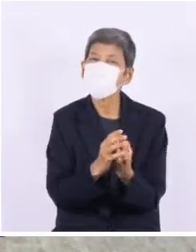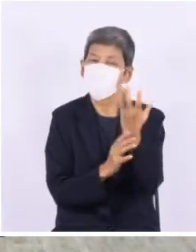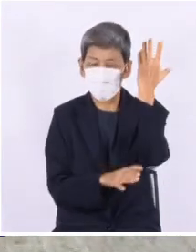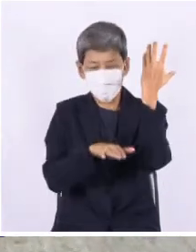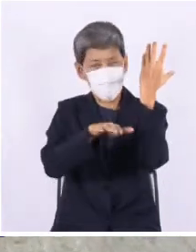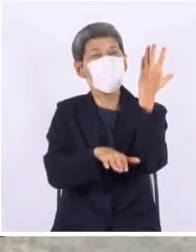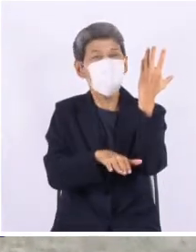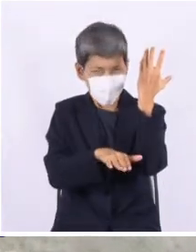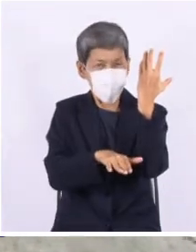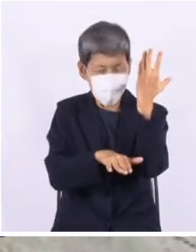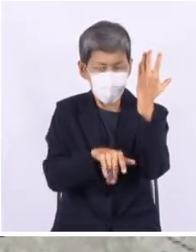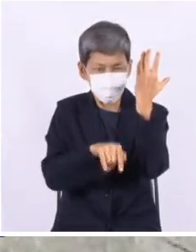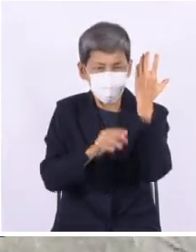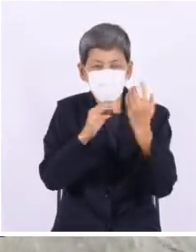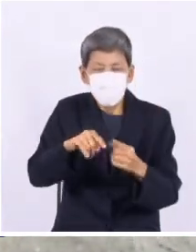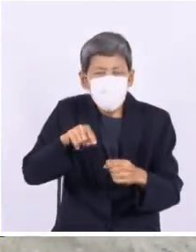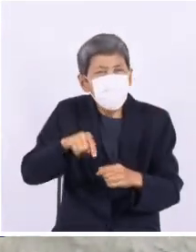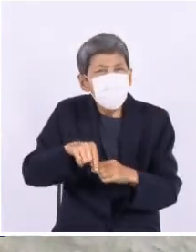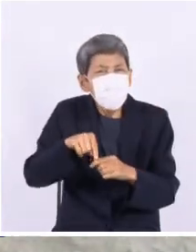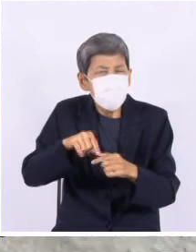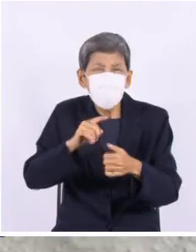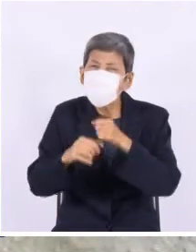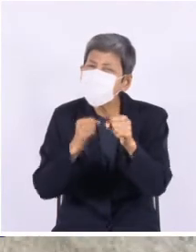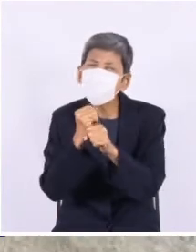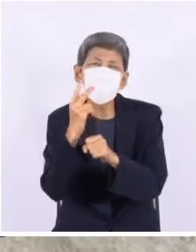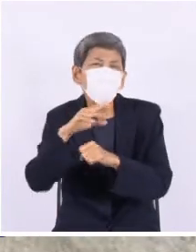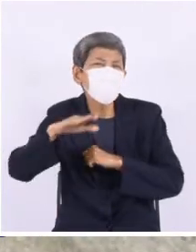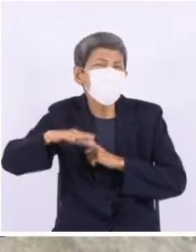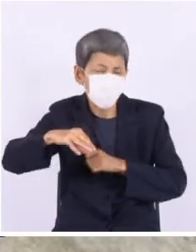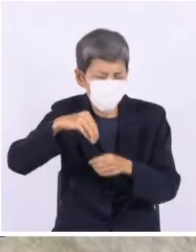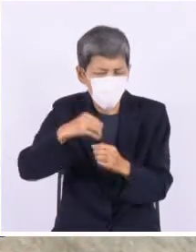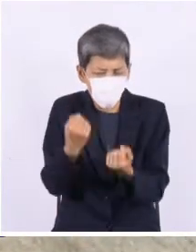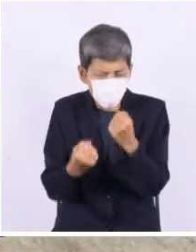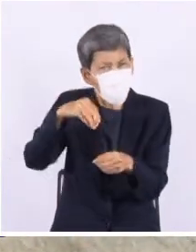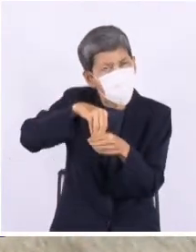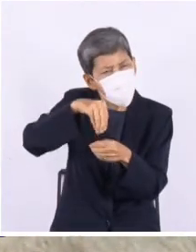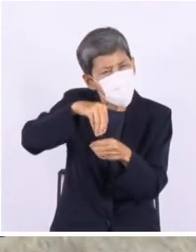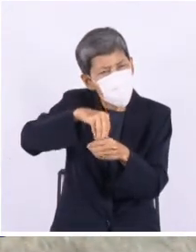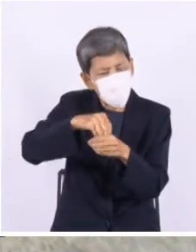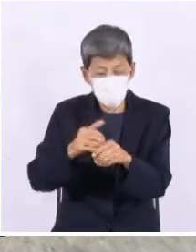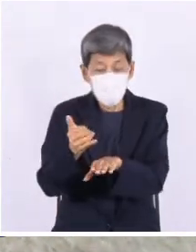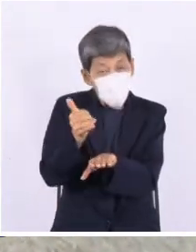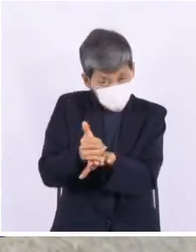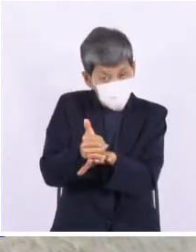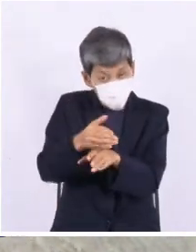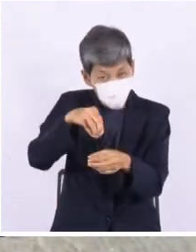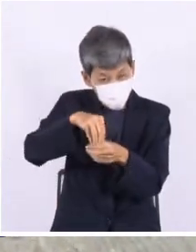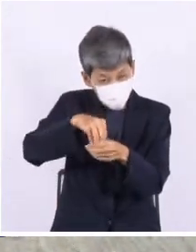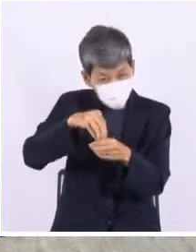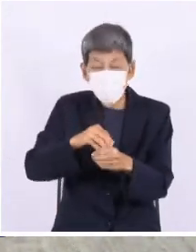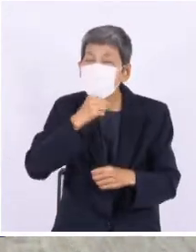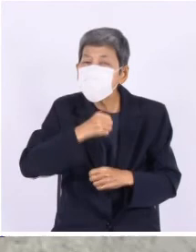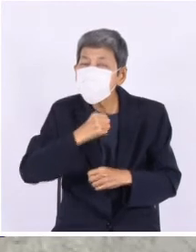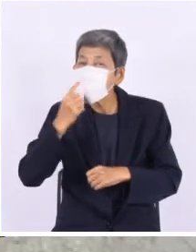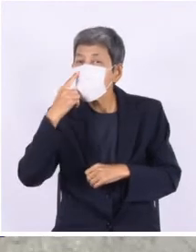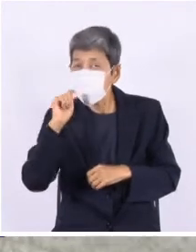ถ์นะคะแล้วก็ไปเจอน้องไดมอนอายุ2ขวบอยู่ในรถค่ะ อยู่ฝั่งคนขับอะค่ะ